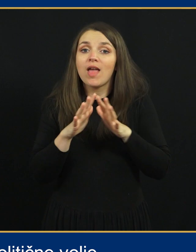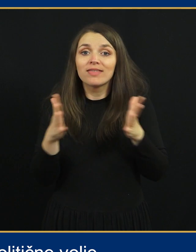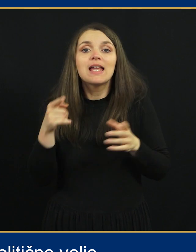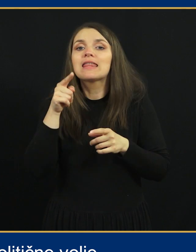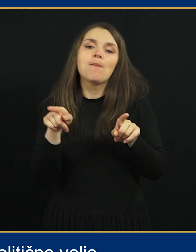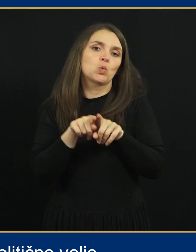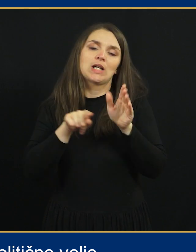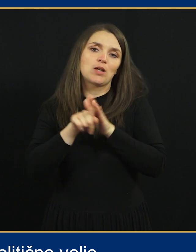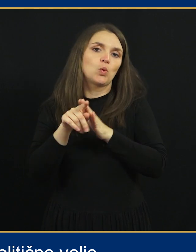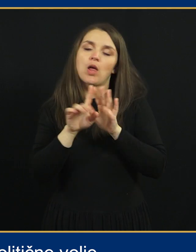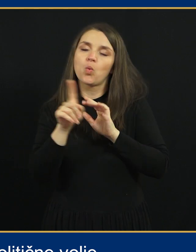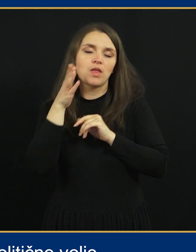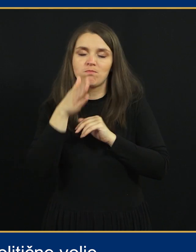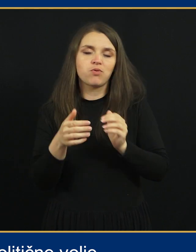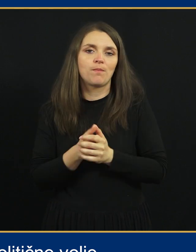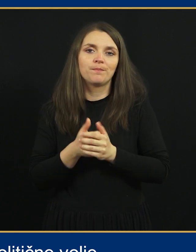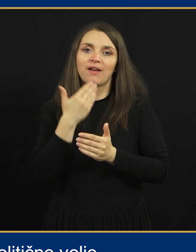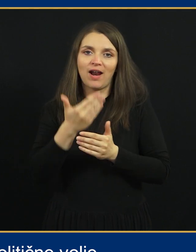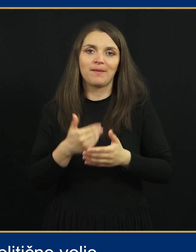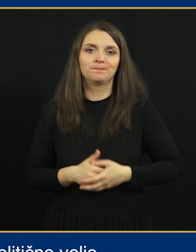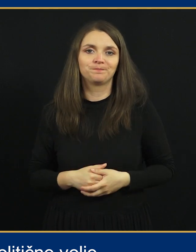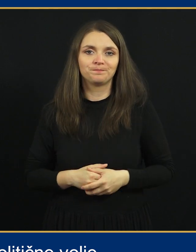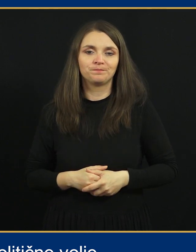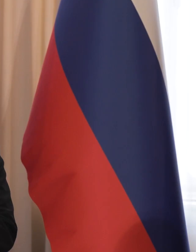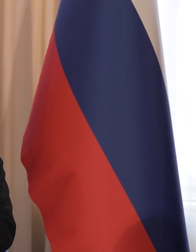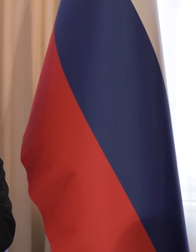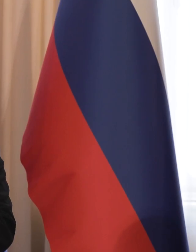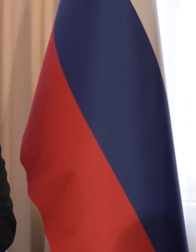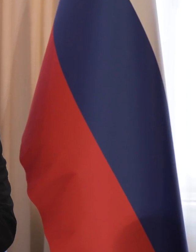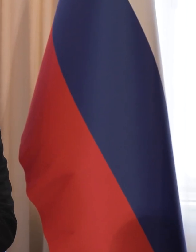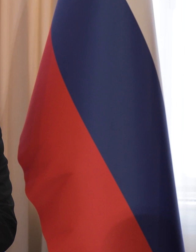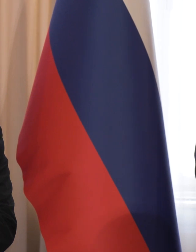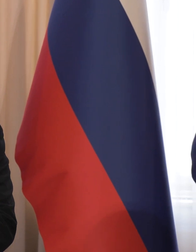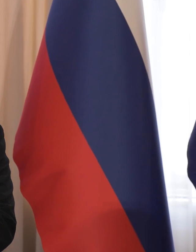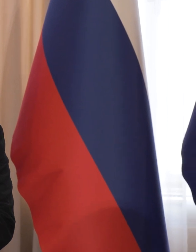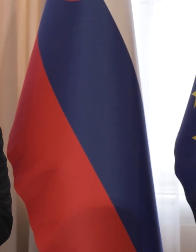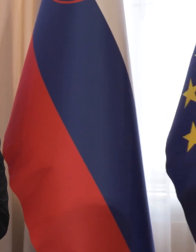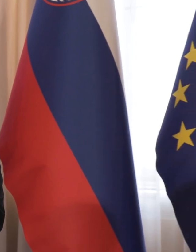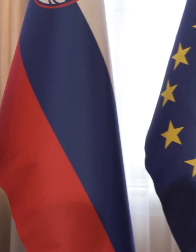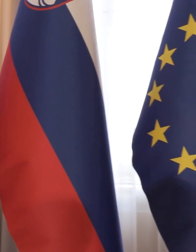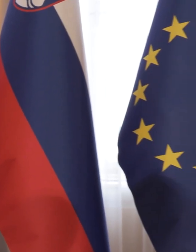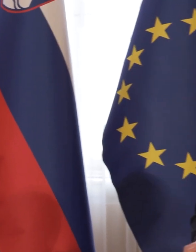politične volje ni, tam tudi rezultatov ne bo. Hvala. Hvala lepa.